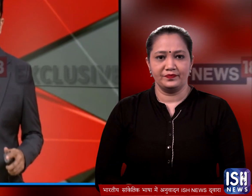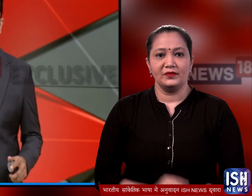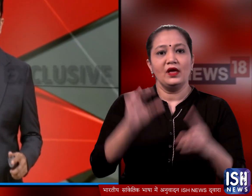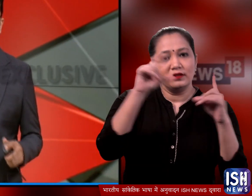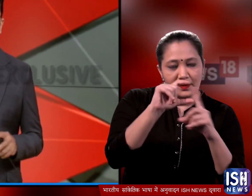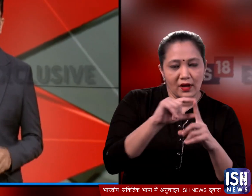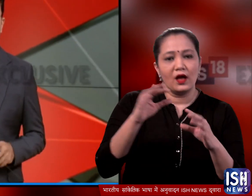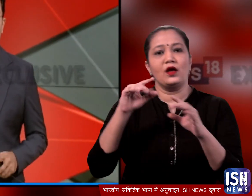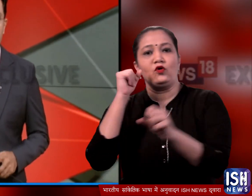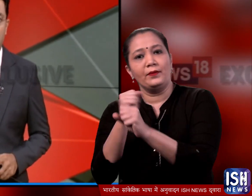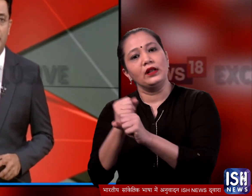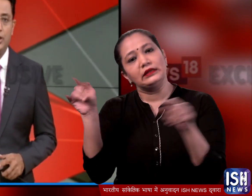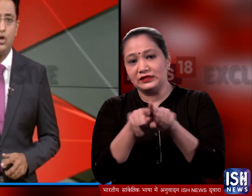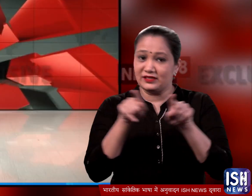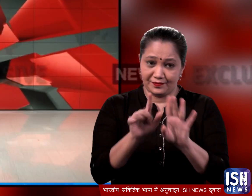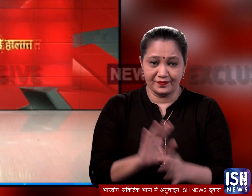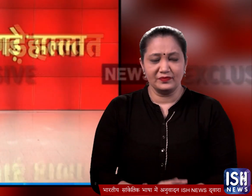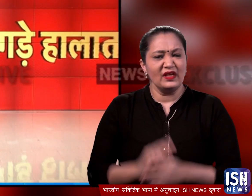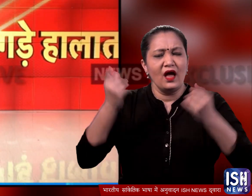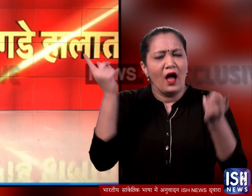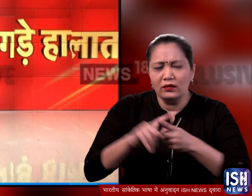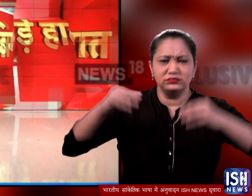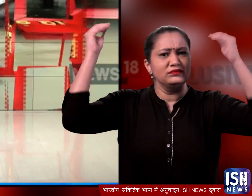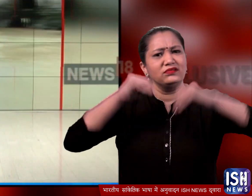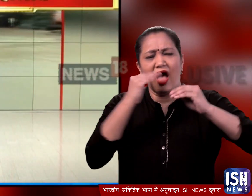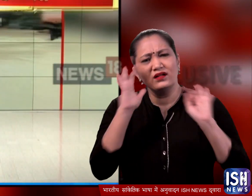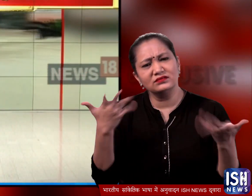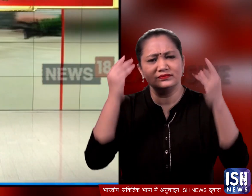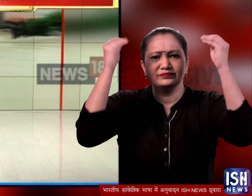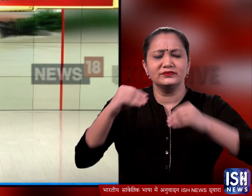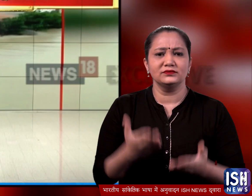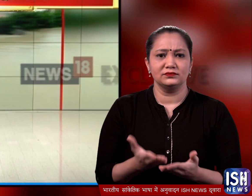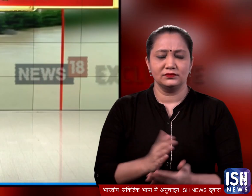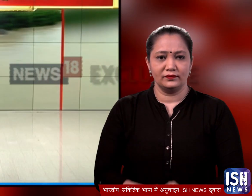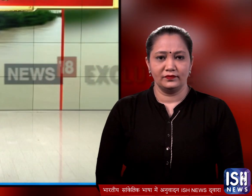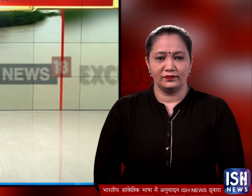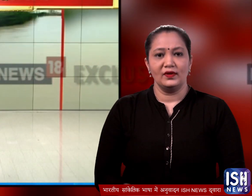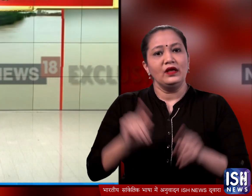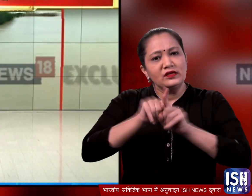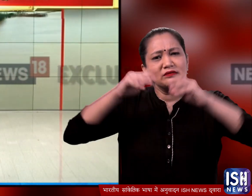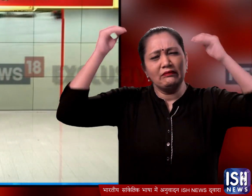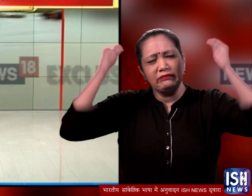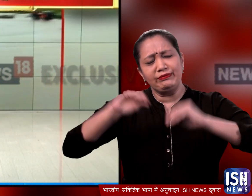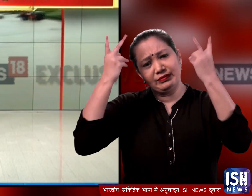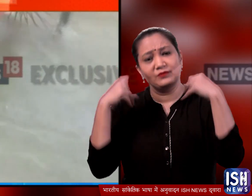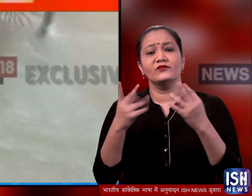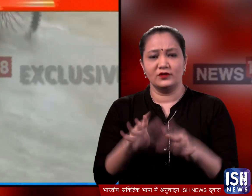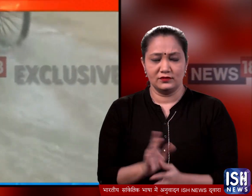जिनमें दरभंगा और गोपालगंज जिला भी शामिल हैं, जो इस बेमौसम बारिश की मार से बच नहीं पाए और वहां भी बादल जमकर